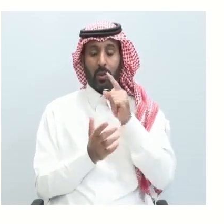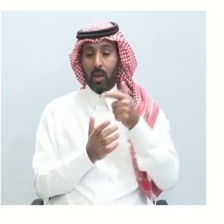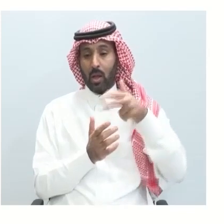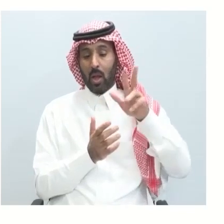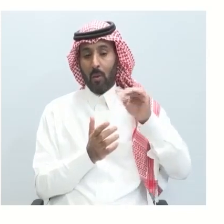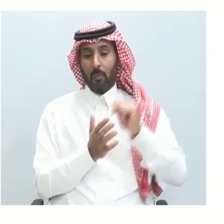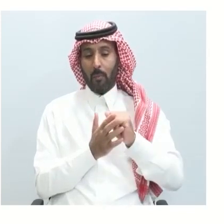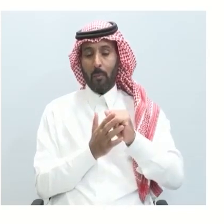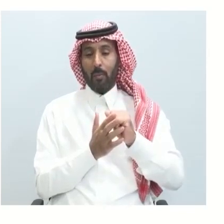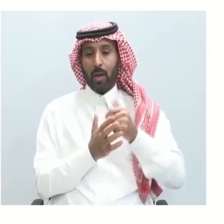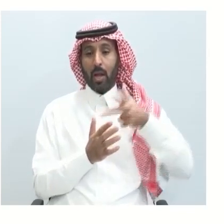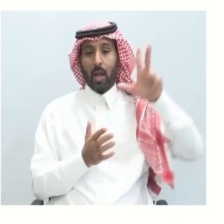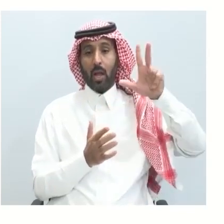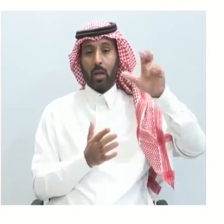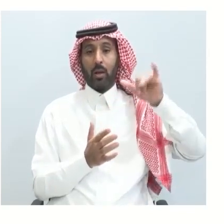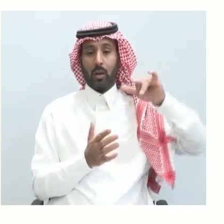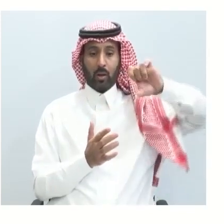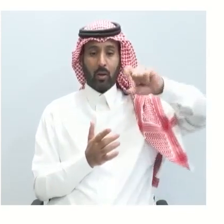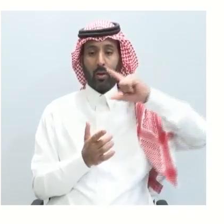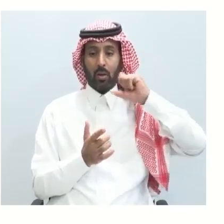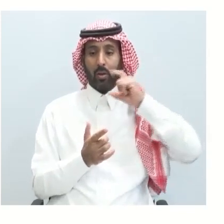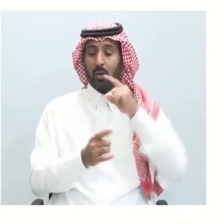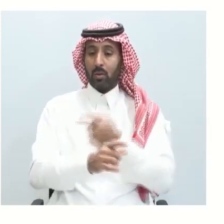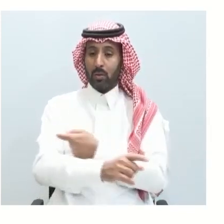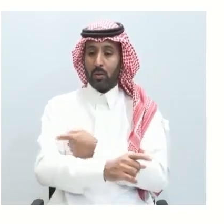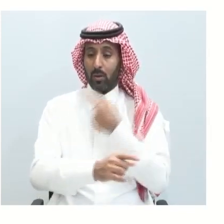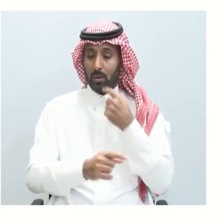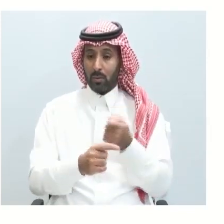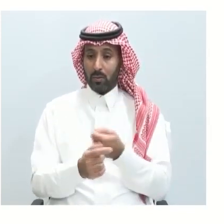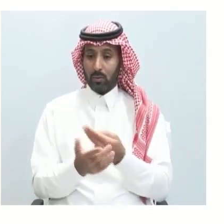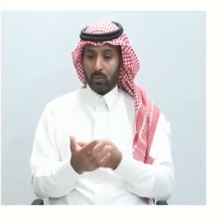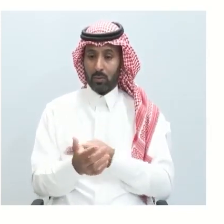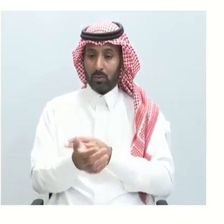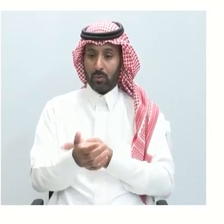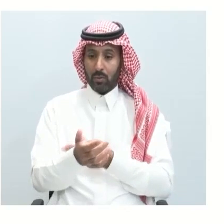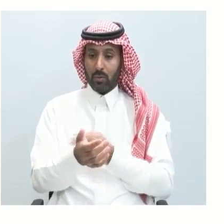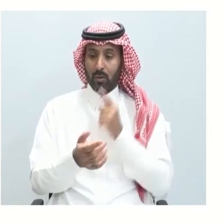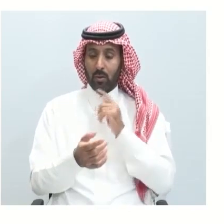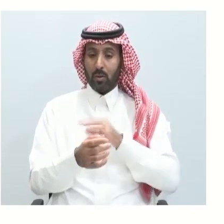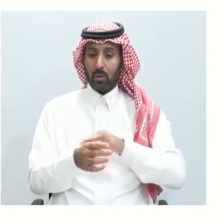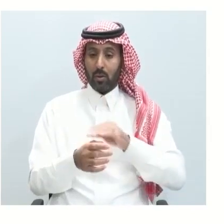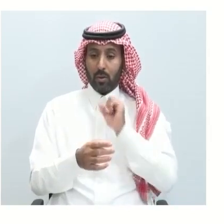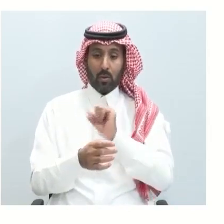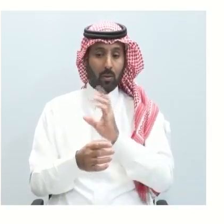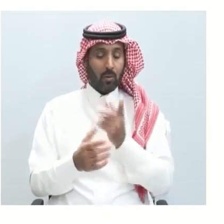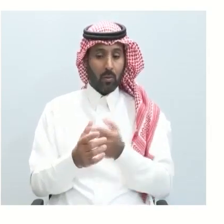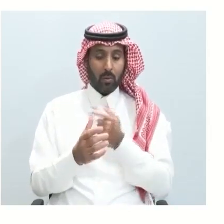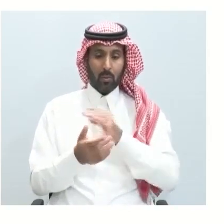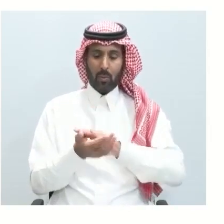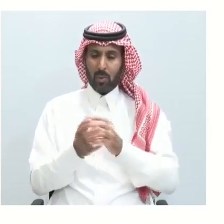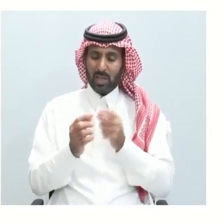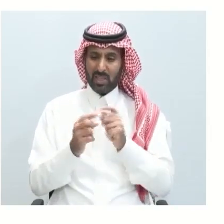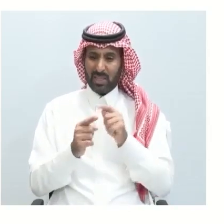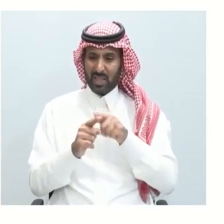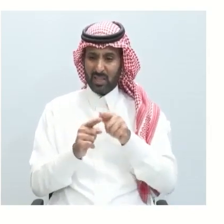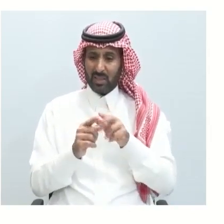له استعمالات طبيه لاحظ معي له استعمالات مهمه في الطب يسبب بسبب خواص اليود المضاده للجراثيم